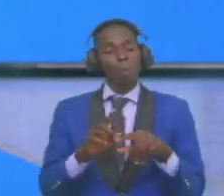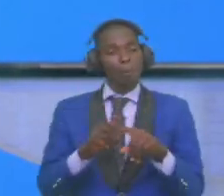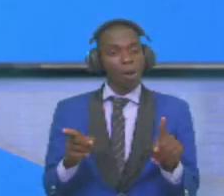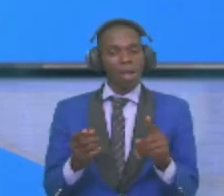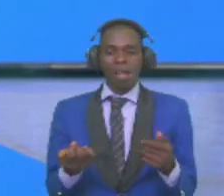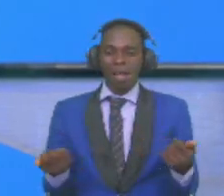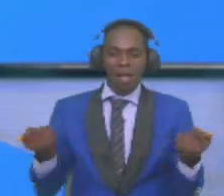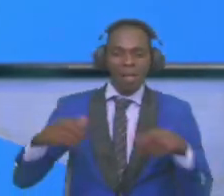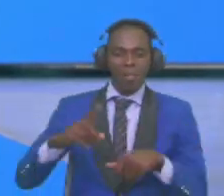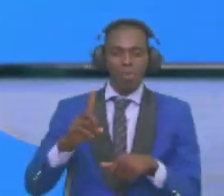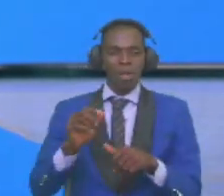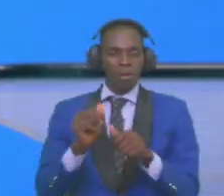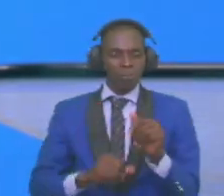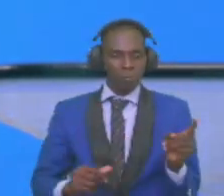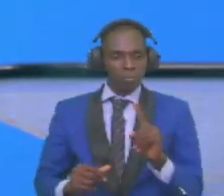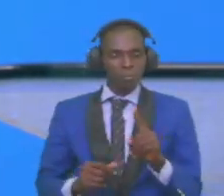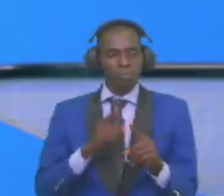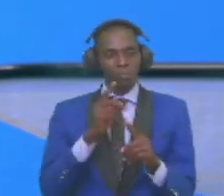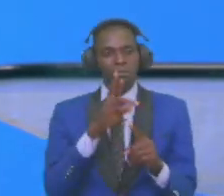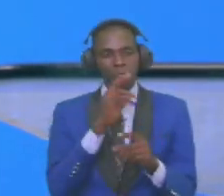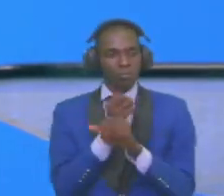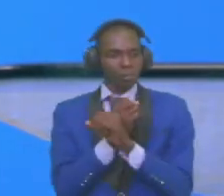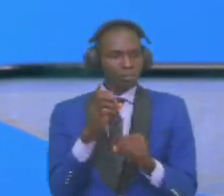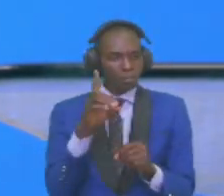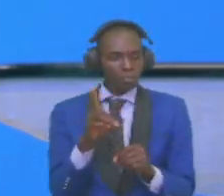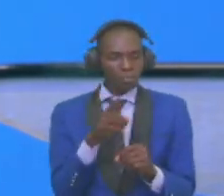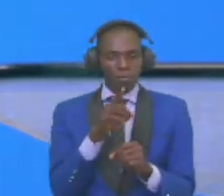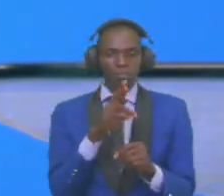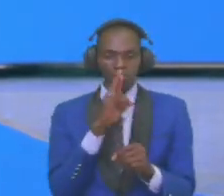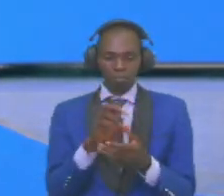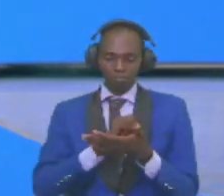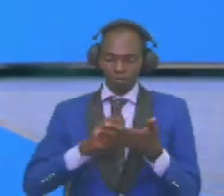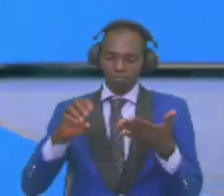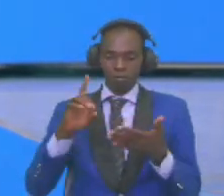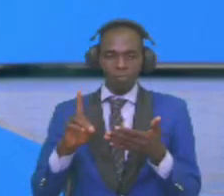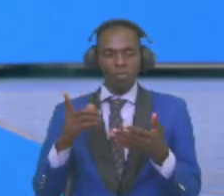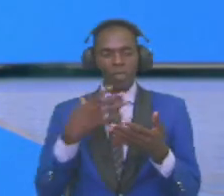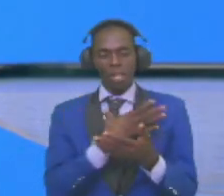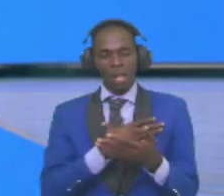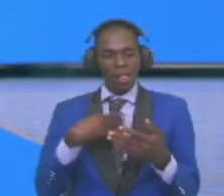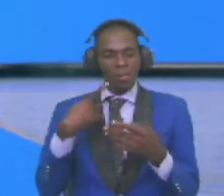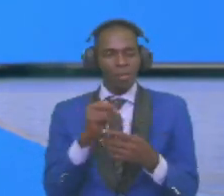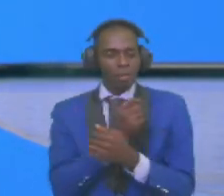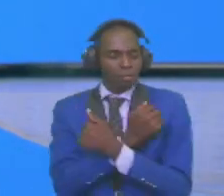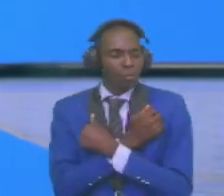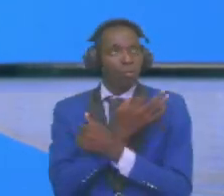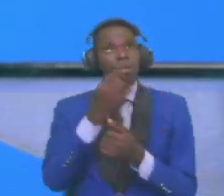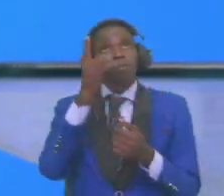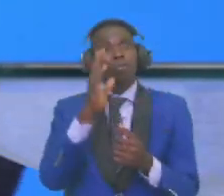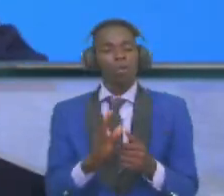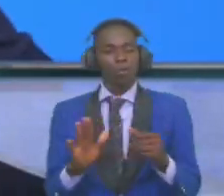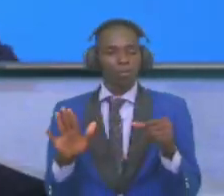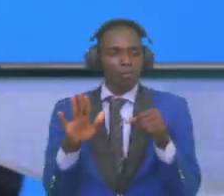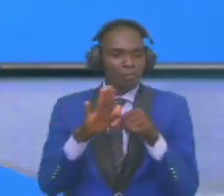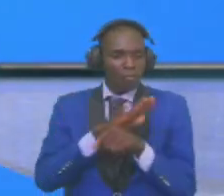partout et à tout lui est un et a tout lieu tu es sauvé 110 fier et l'amour de dieu rappeler ton